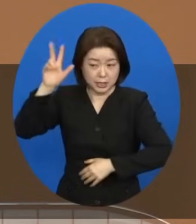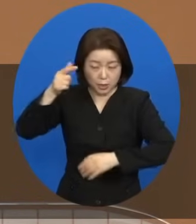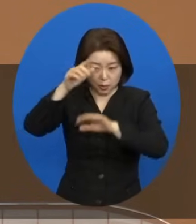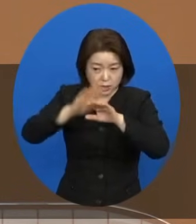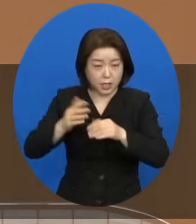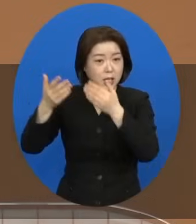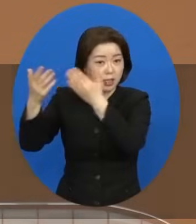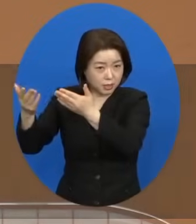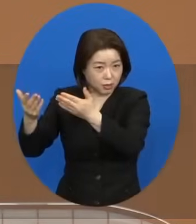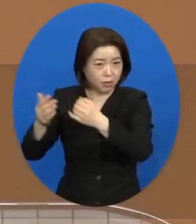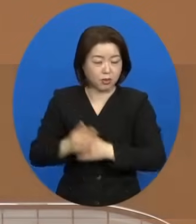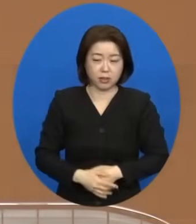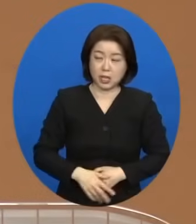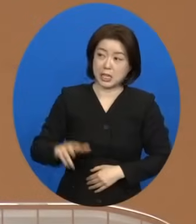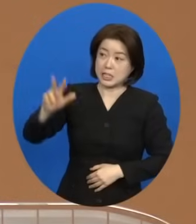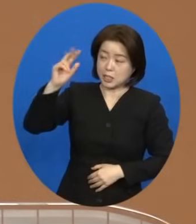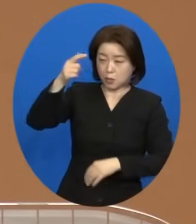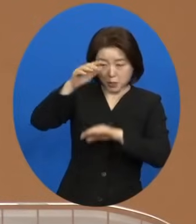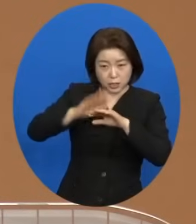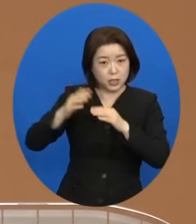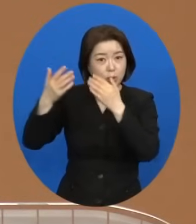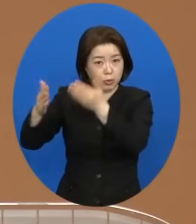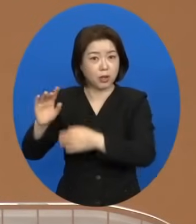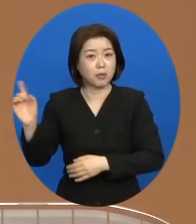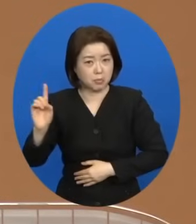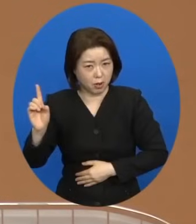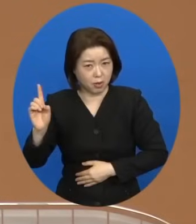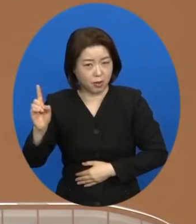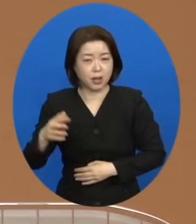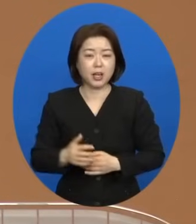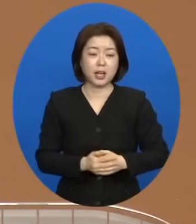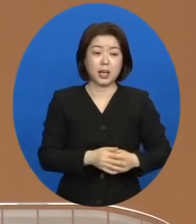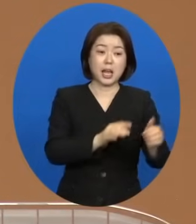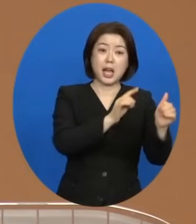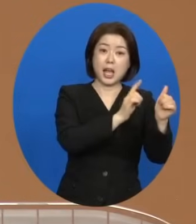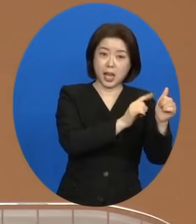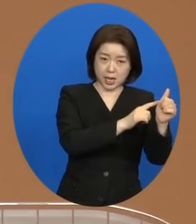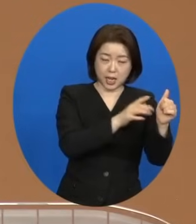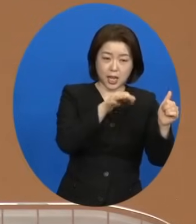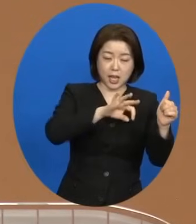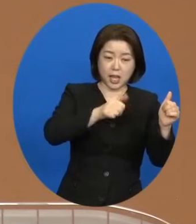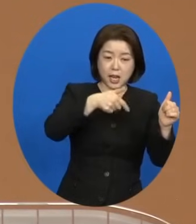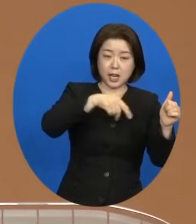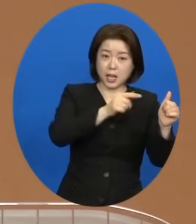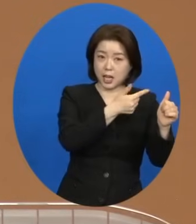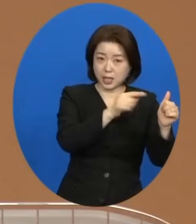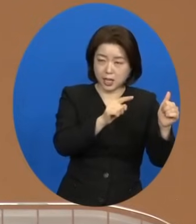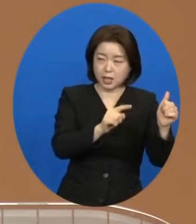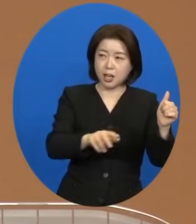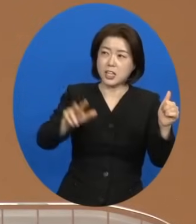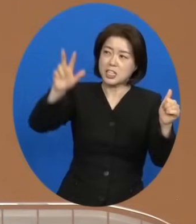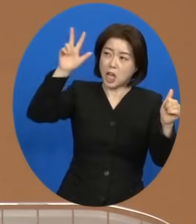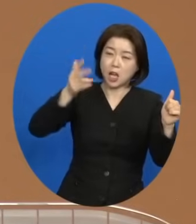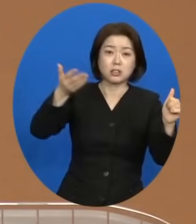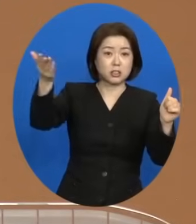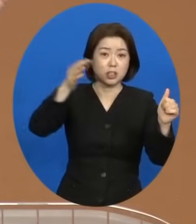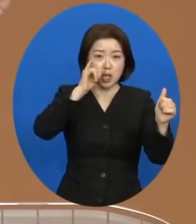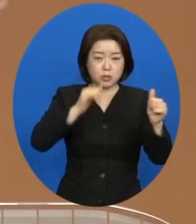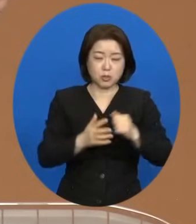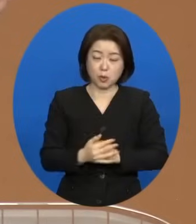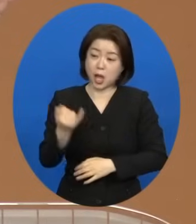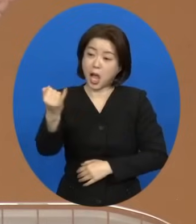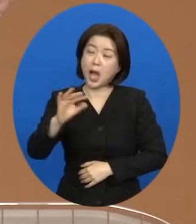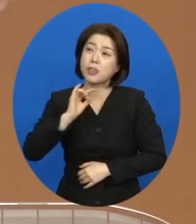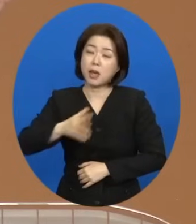제사를 영어로 보니까 to pay his이 엘가나가 서운한게 있었어요 한나만